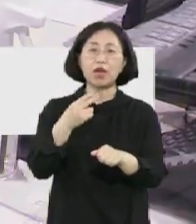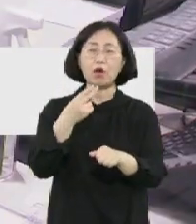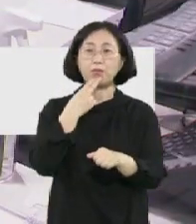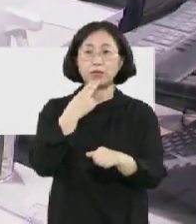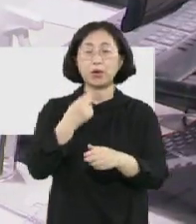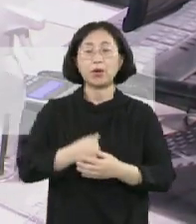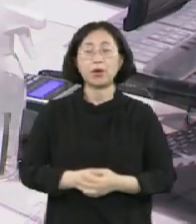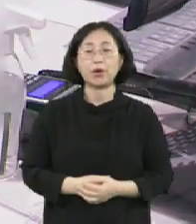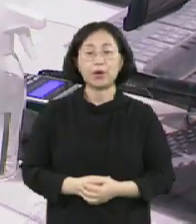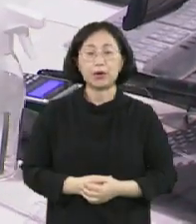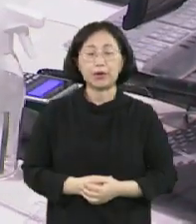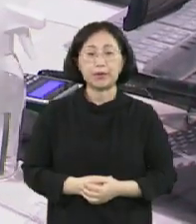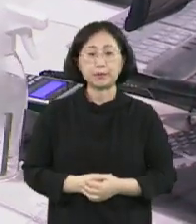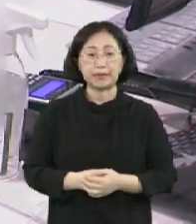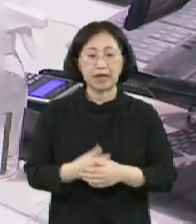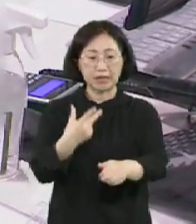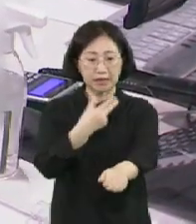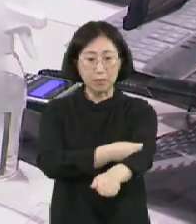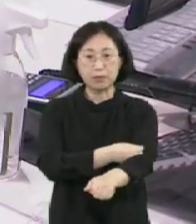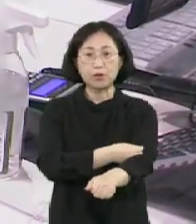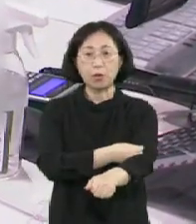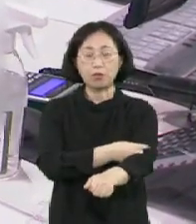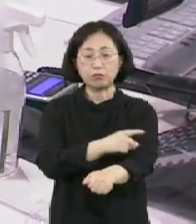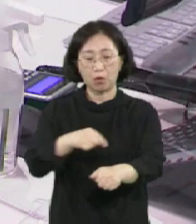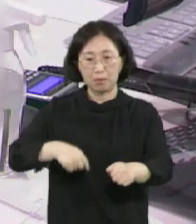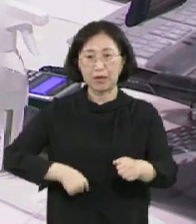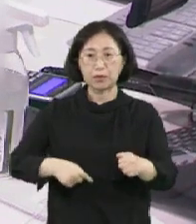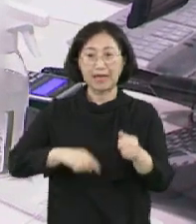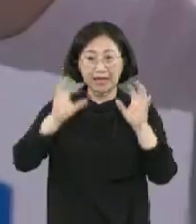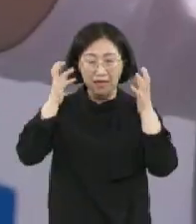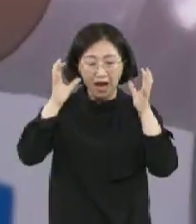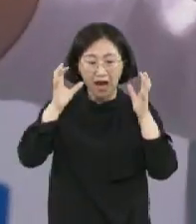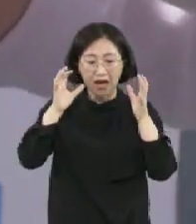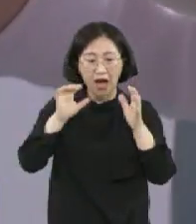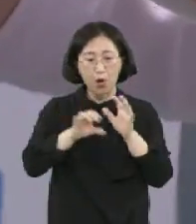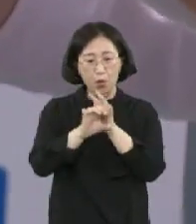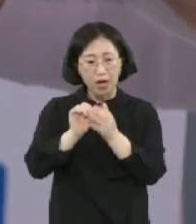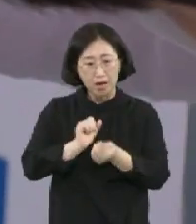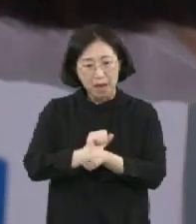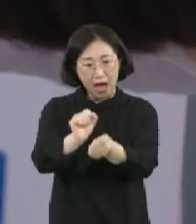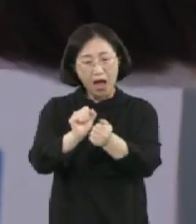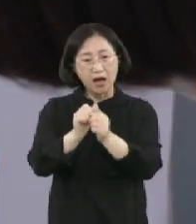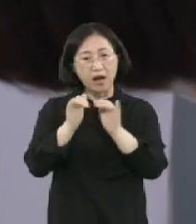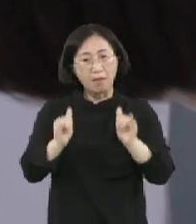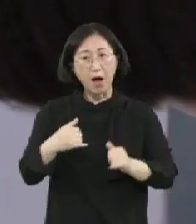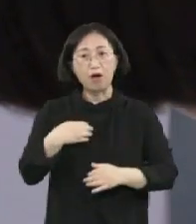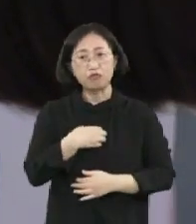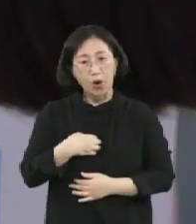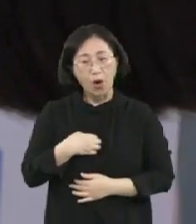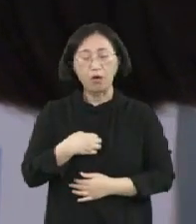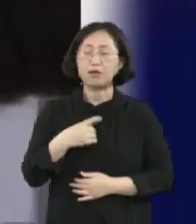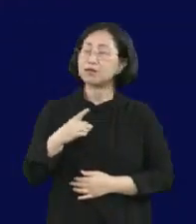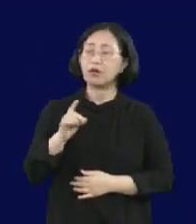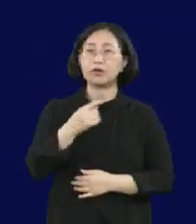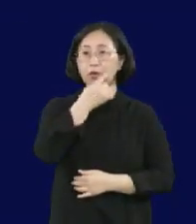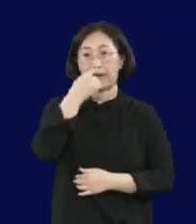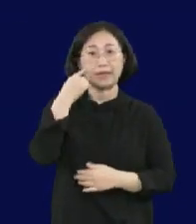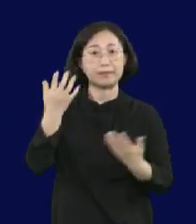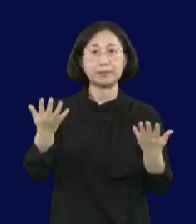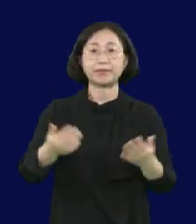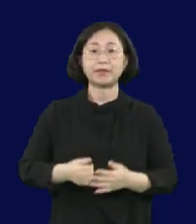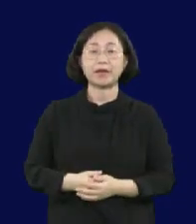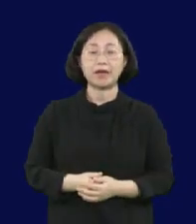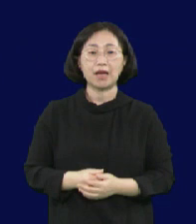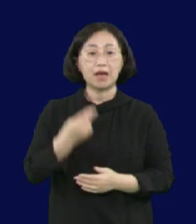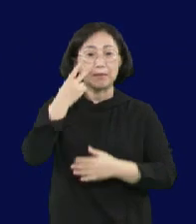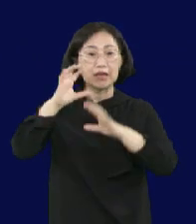있긴 합니다. 접종으로 뱃속 태아가 코로나에 감염되는 것 아니냐는 우려도 확인된 바가 없습니다.